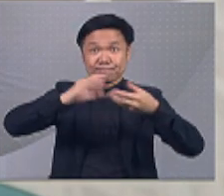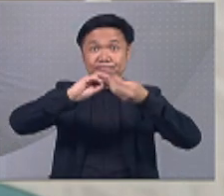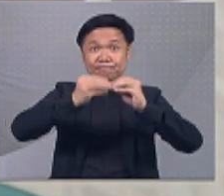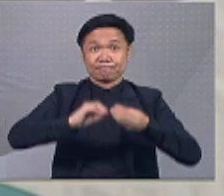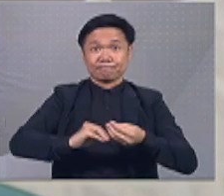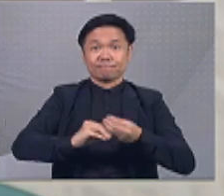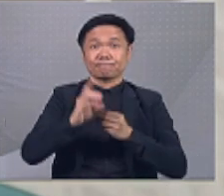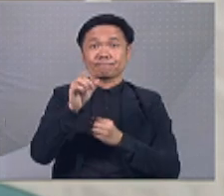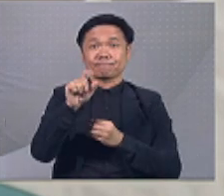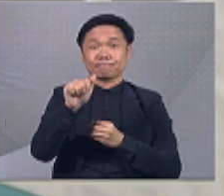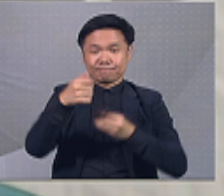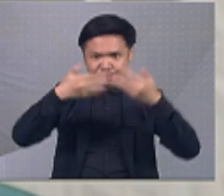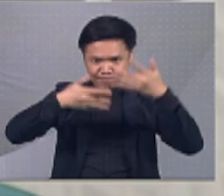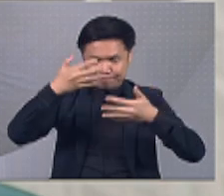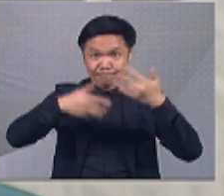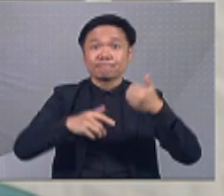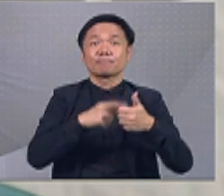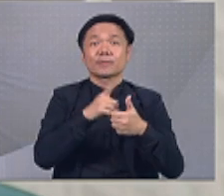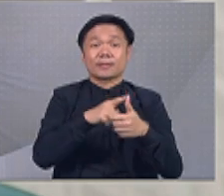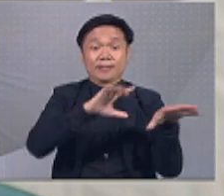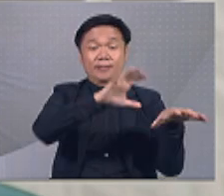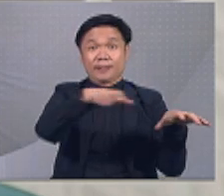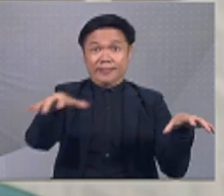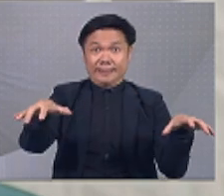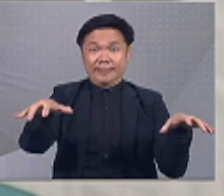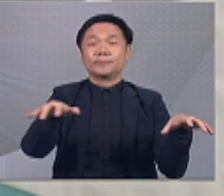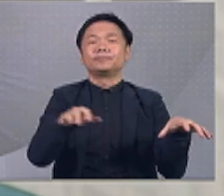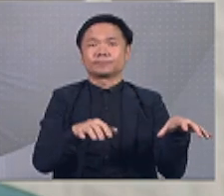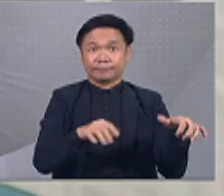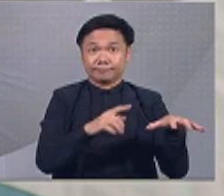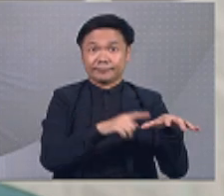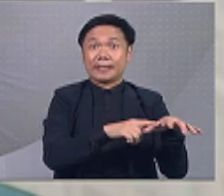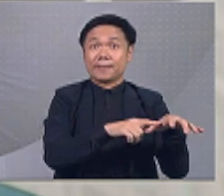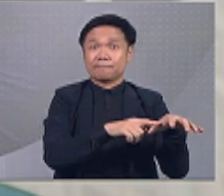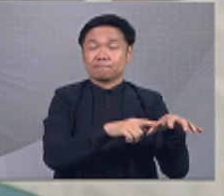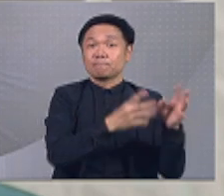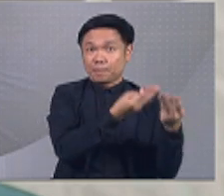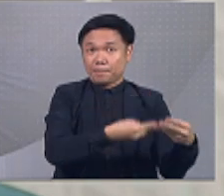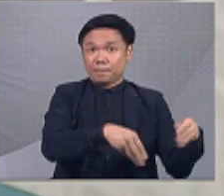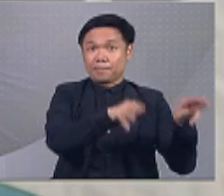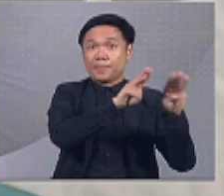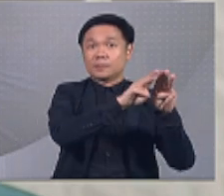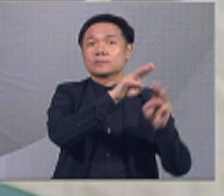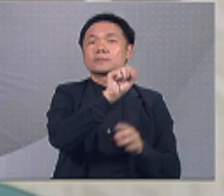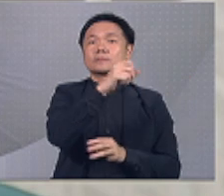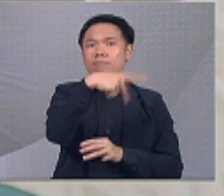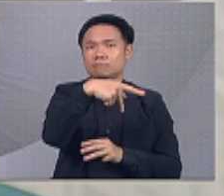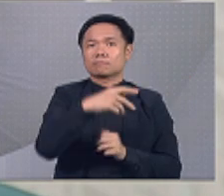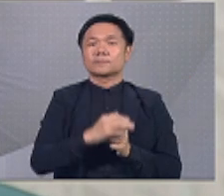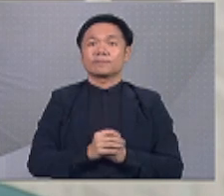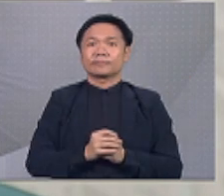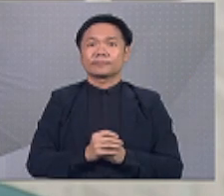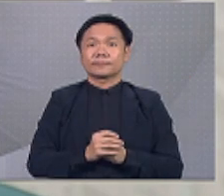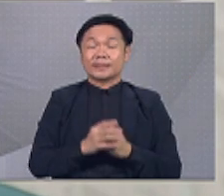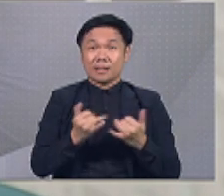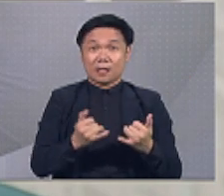terkini adalah rumusan Keys Cluster koi 19 untuk Cluster perhimpunan imej cerita link bilangan